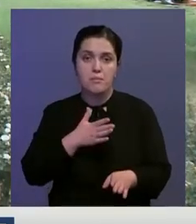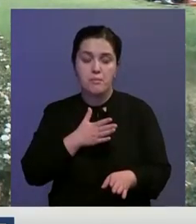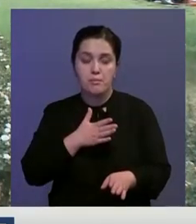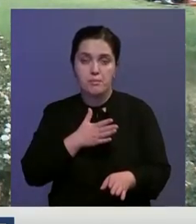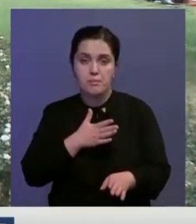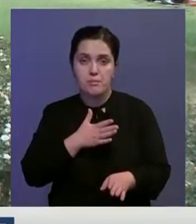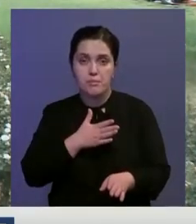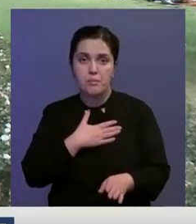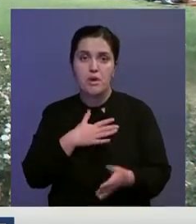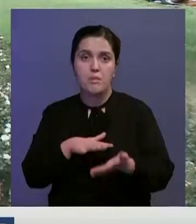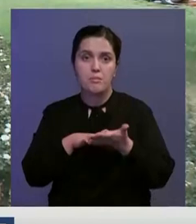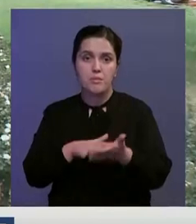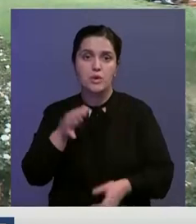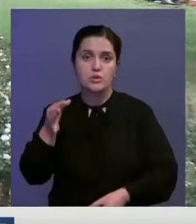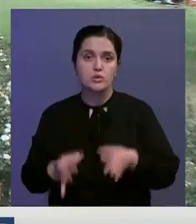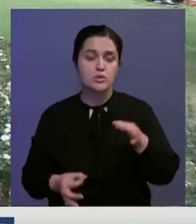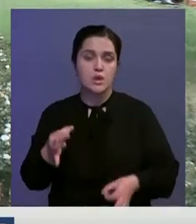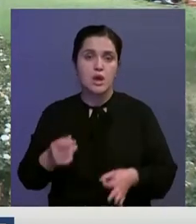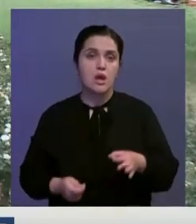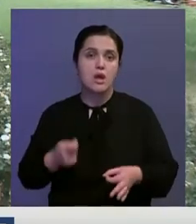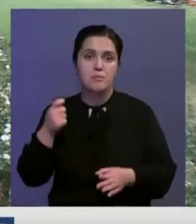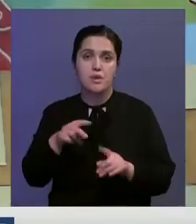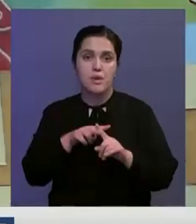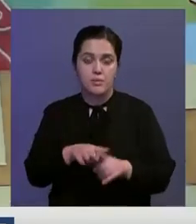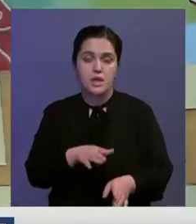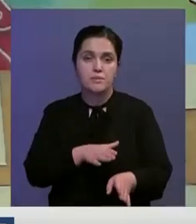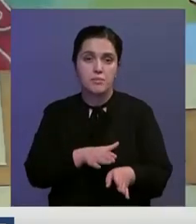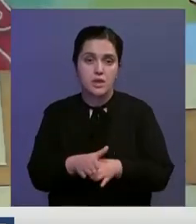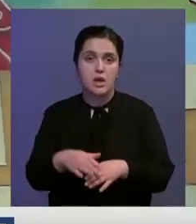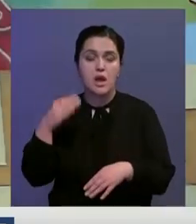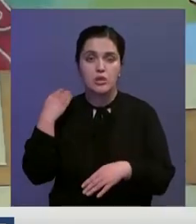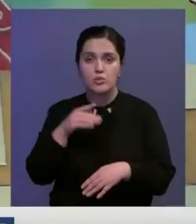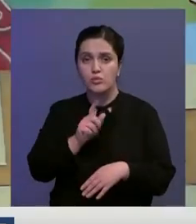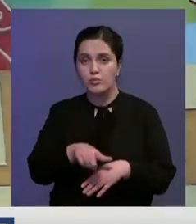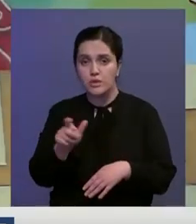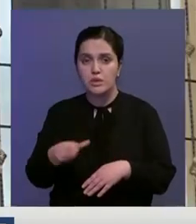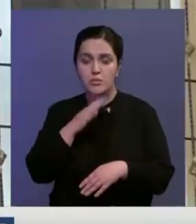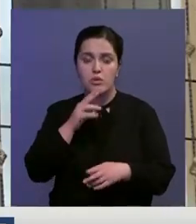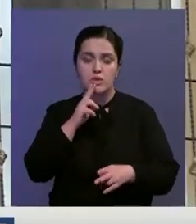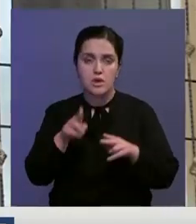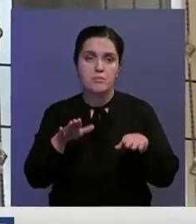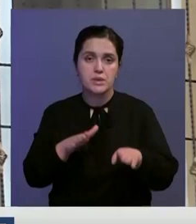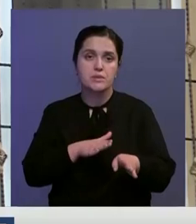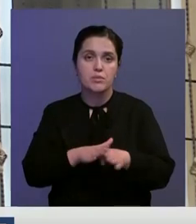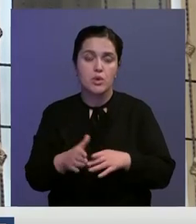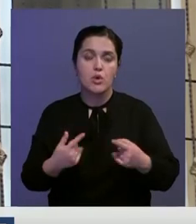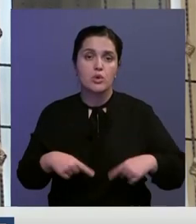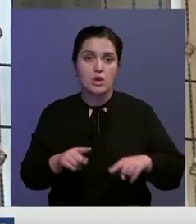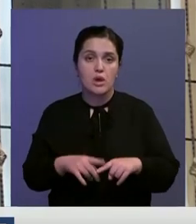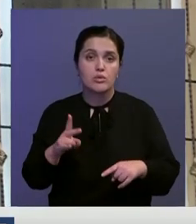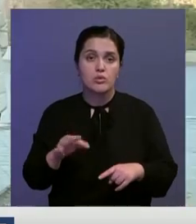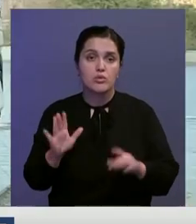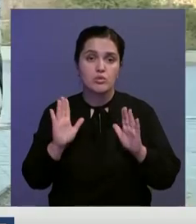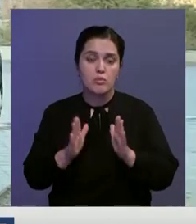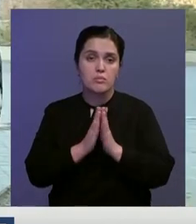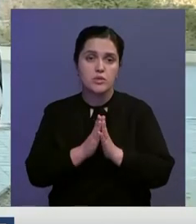были подать иск в суд об обязании исполнения. Актюбинцы уже не раз обращались к местным исполнительным органам, но там лишь